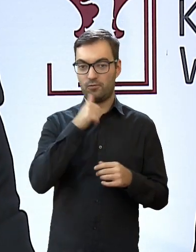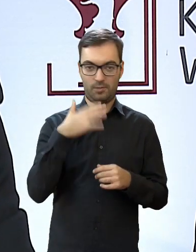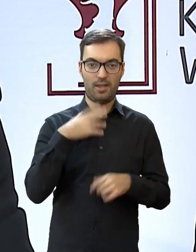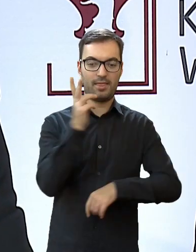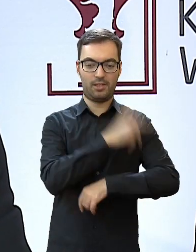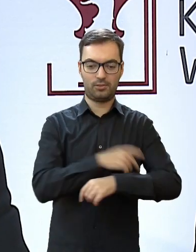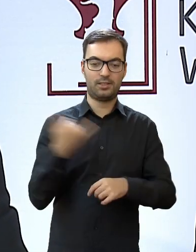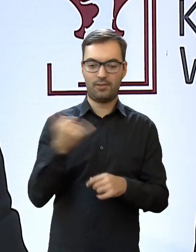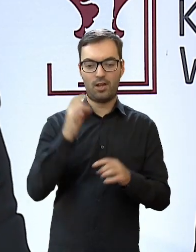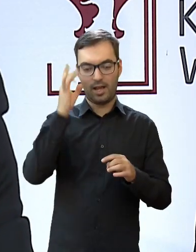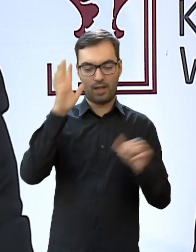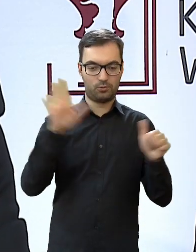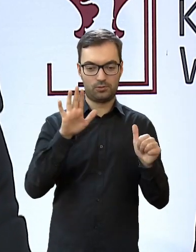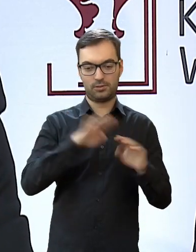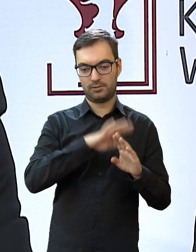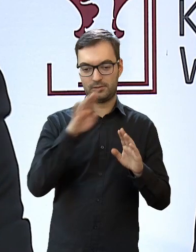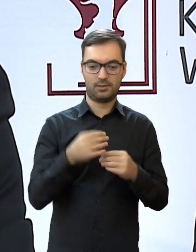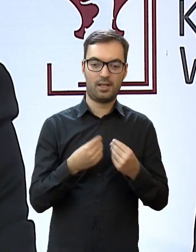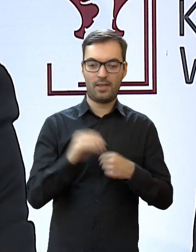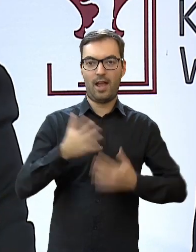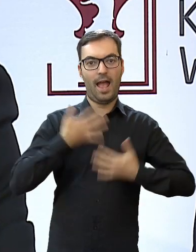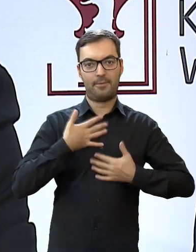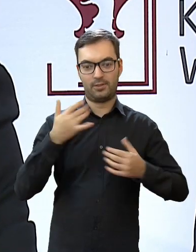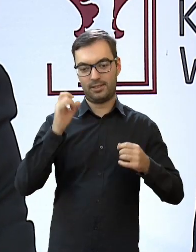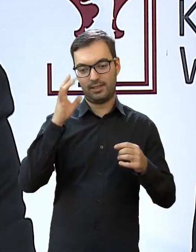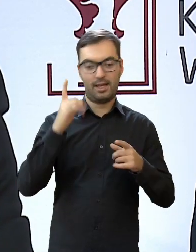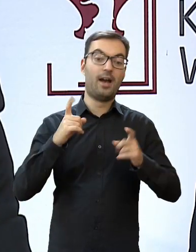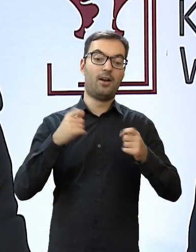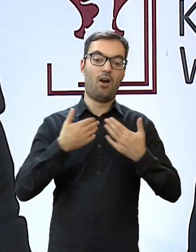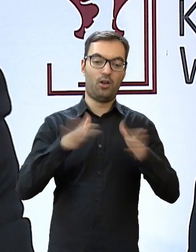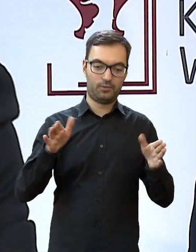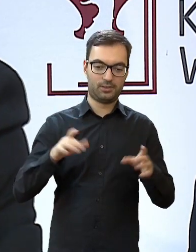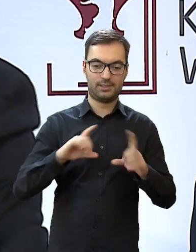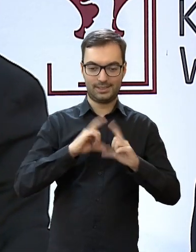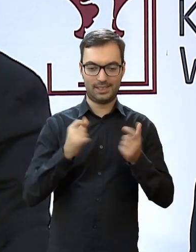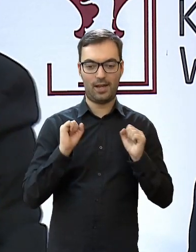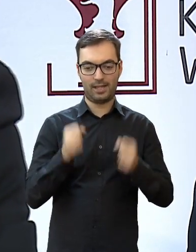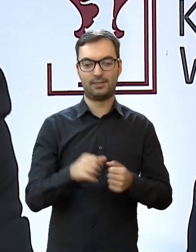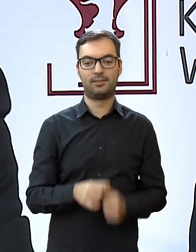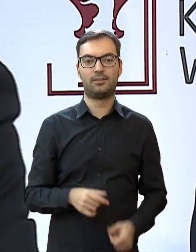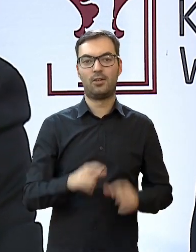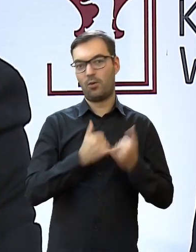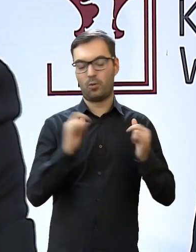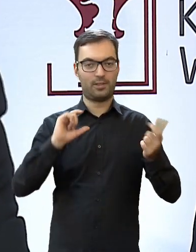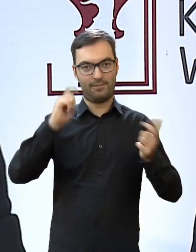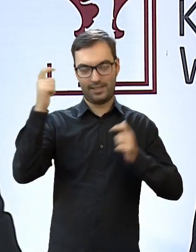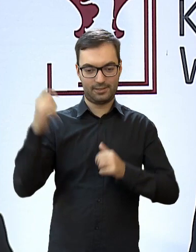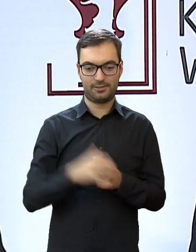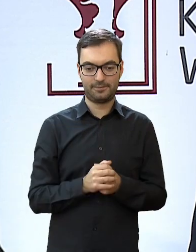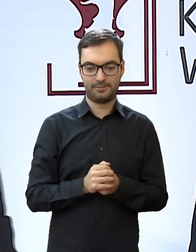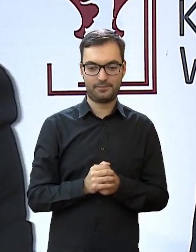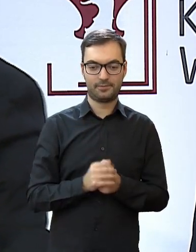biorę ten dyżur od rana, od szóstej, bo największe emocje to są jak się otwiera całą akcję wyborczą, wtedy tam różne się rzeczy zdarzają. Tu